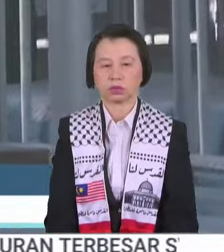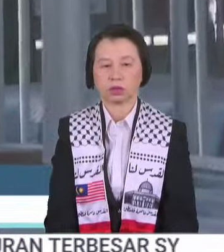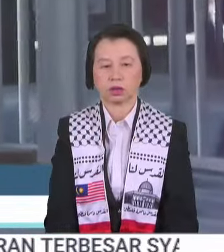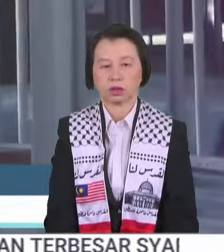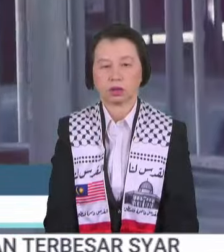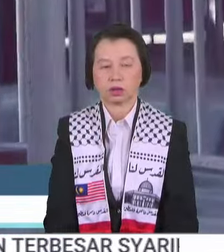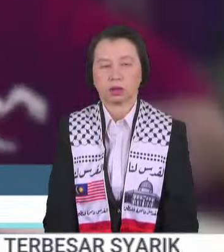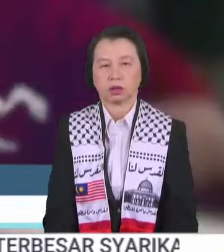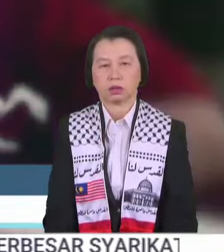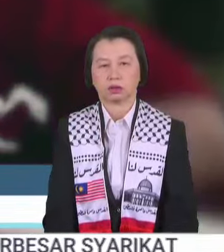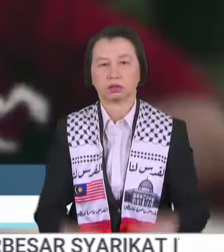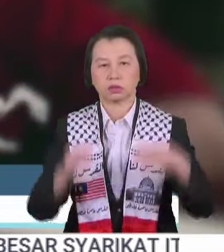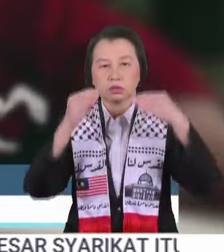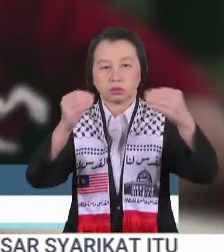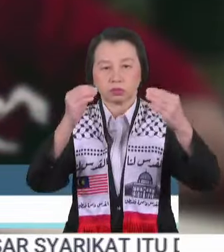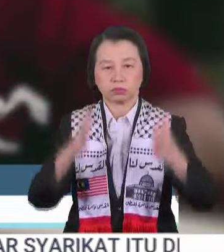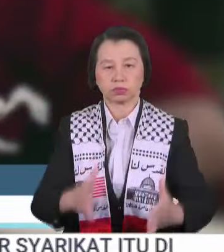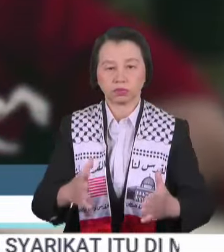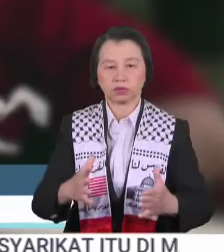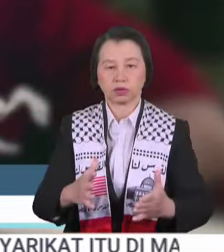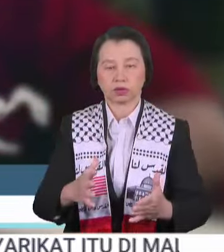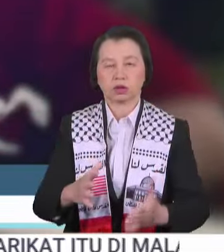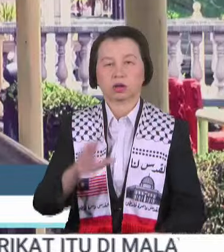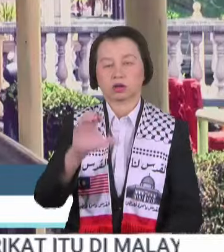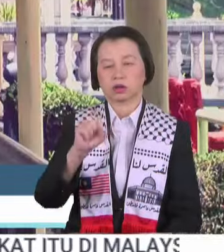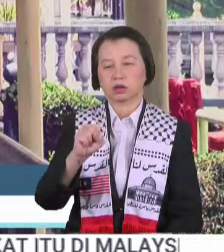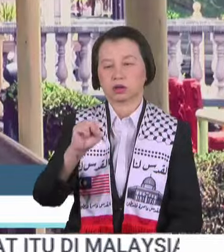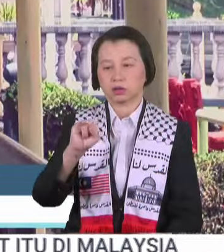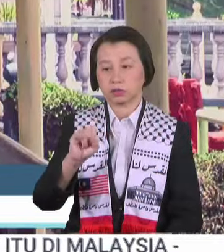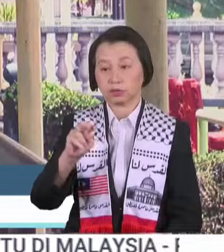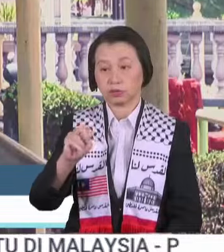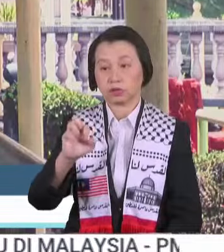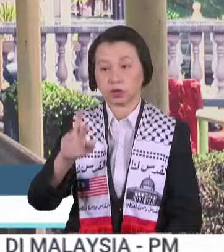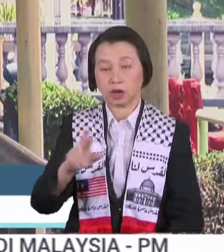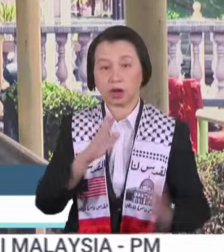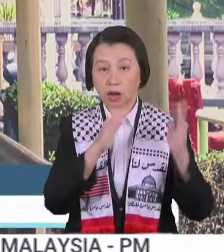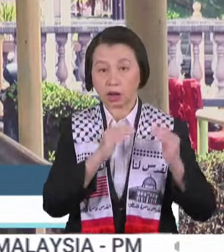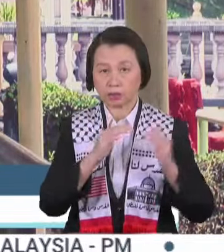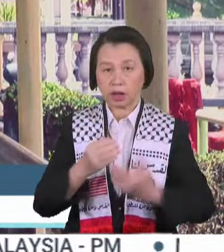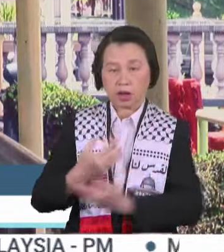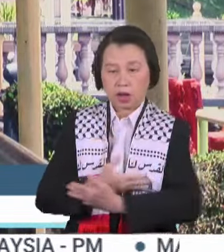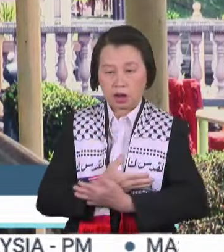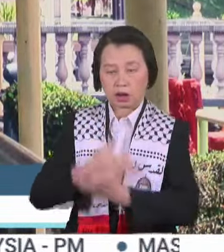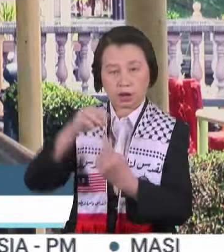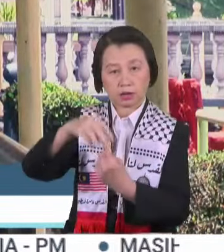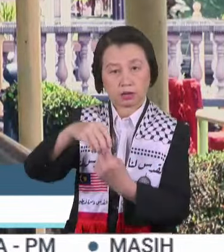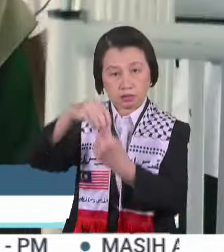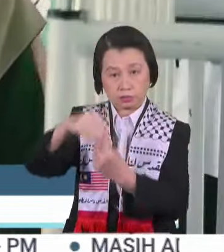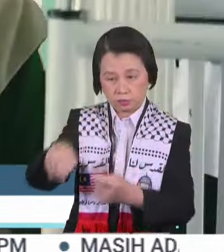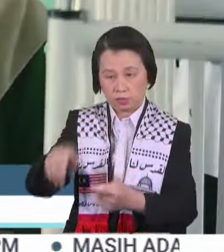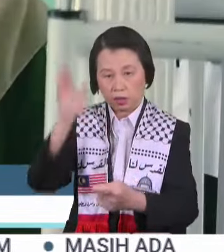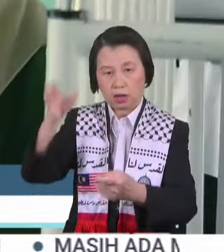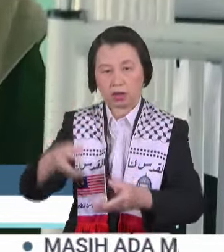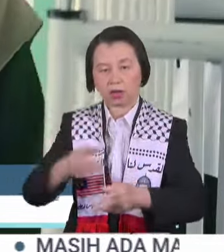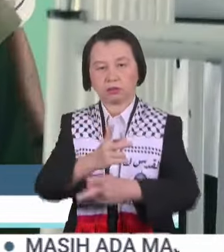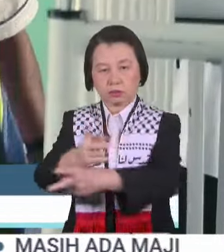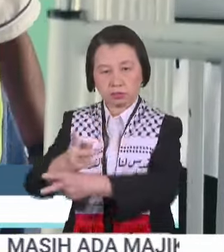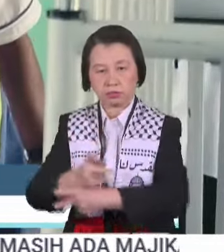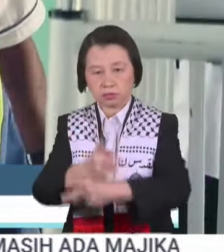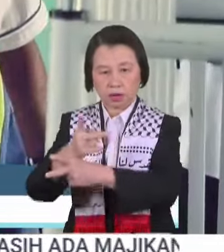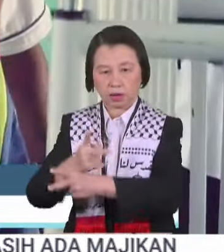Menurut Pengetua Taman Sinar Harapan Kamsiah Hussein, anak-anak istimewa yang ditempatkan di sini akan diberikan